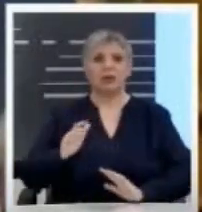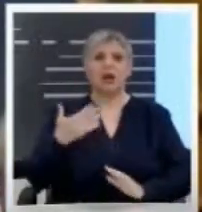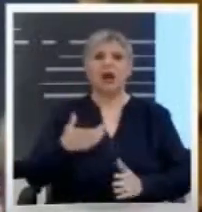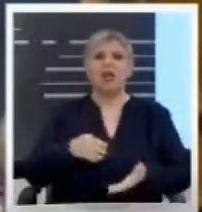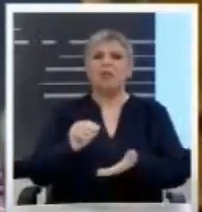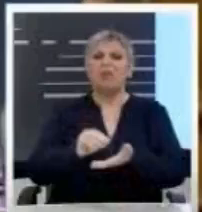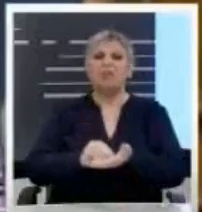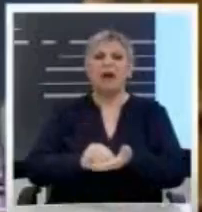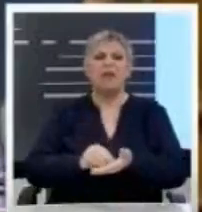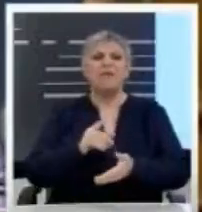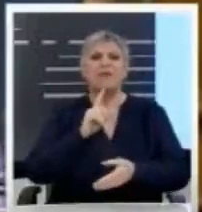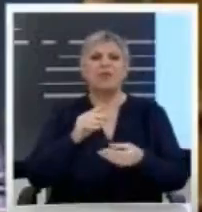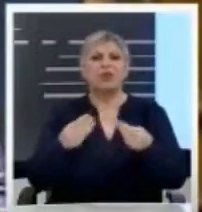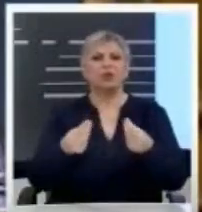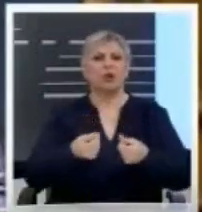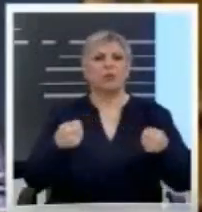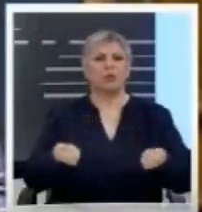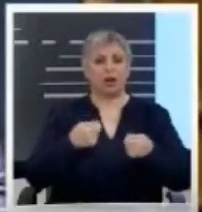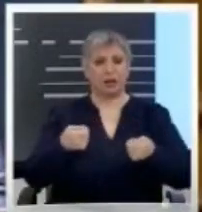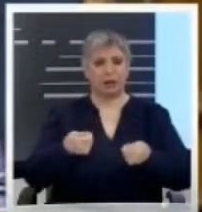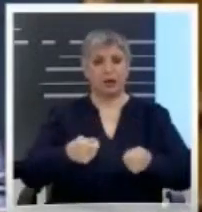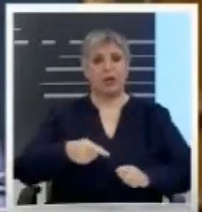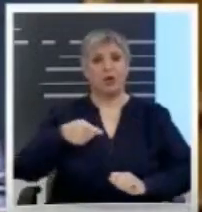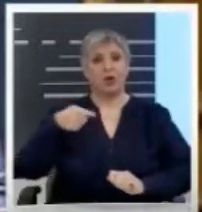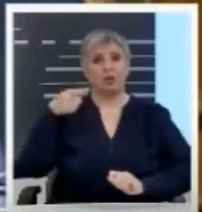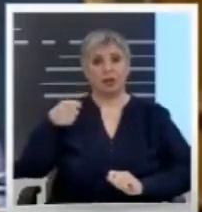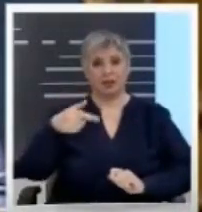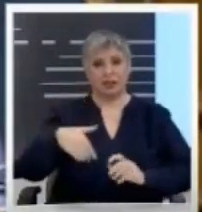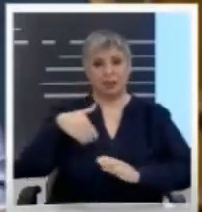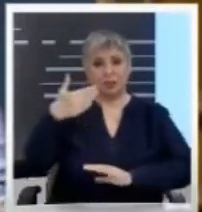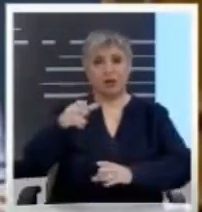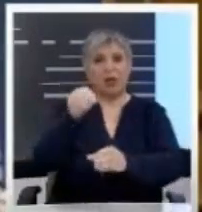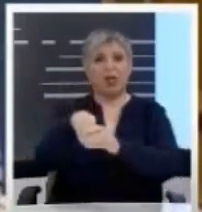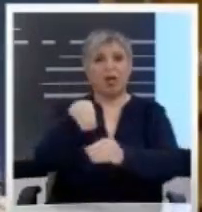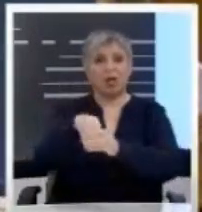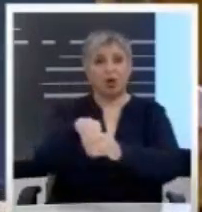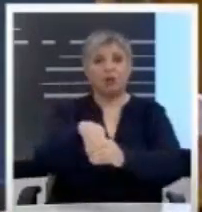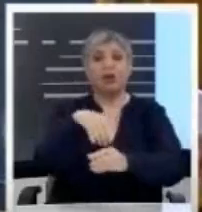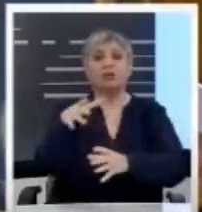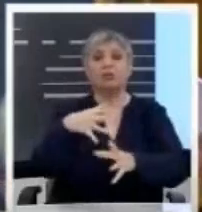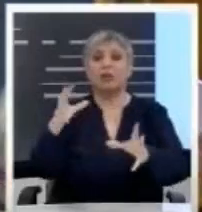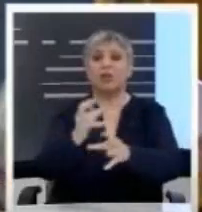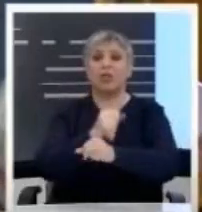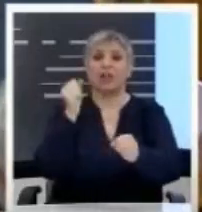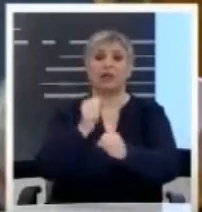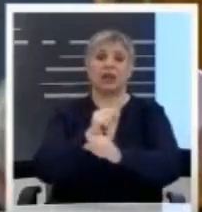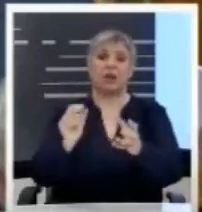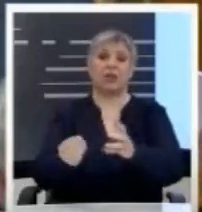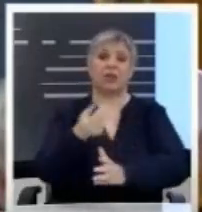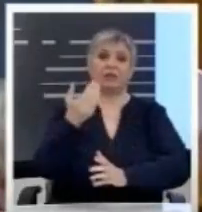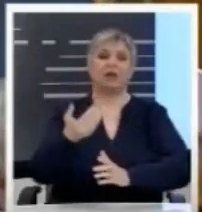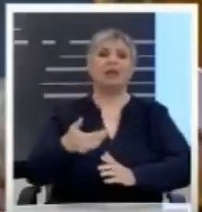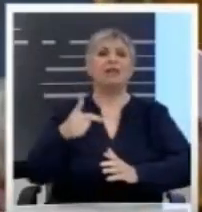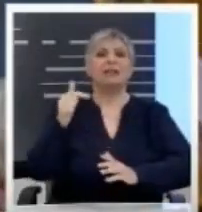εκφράσατε τη βεβαιότητά σας ότι θα νικήσετε στις επόμενες εκλογές και ότου θαύματος φτάσετε στο σημείο